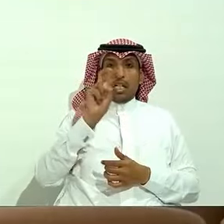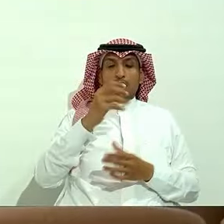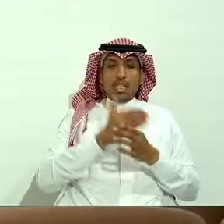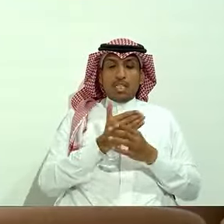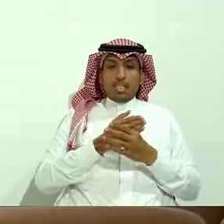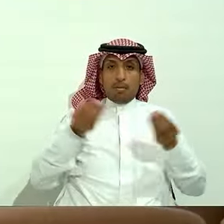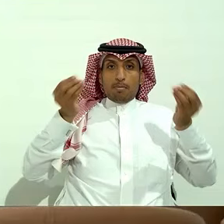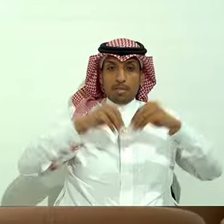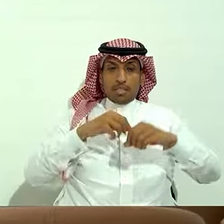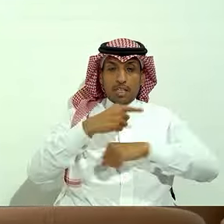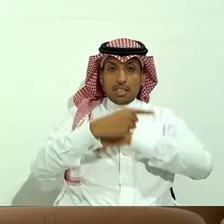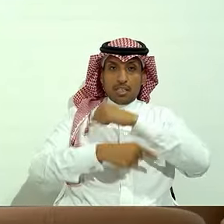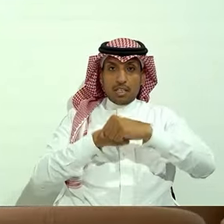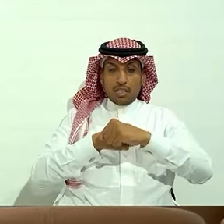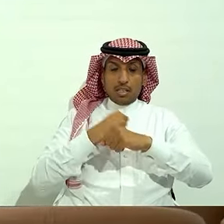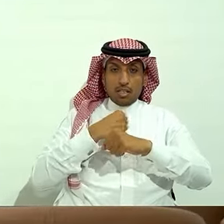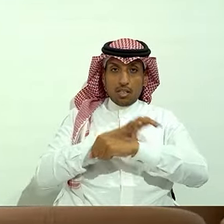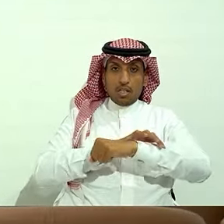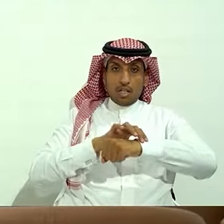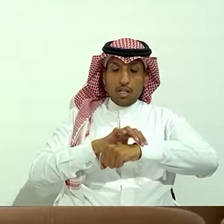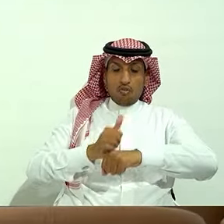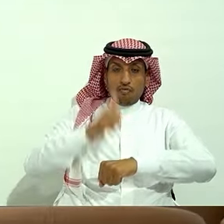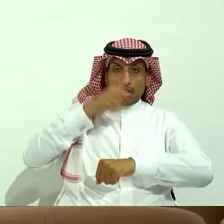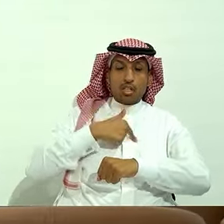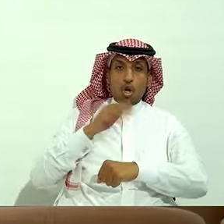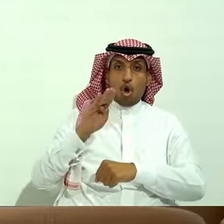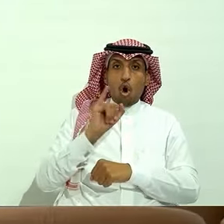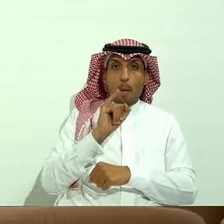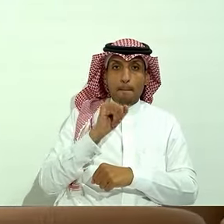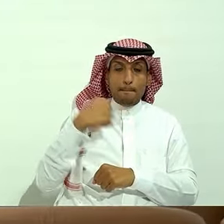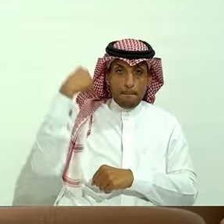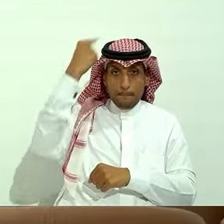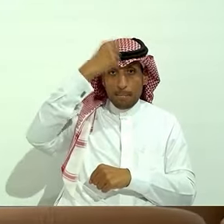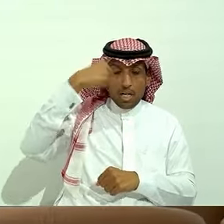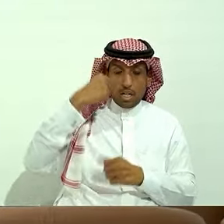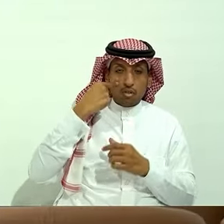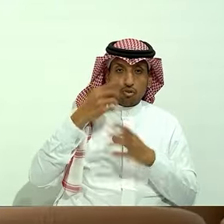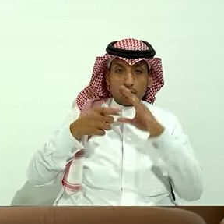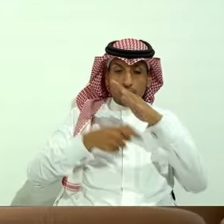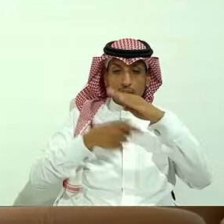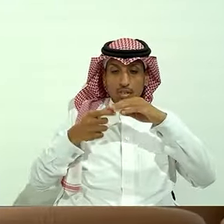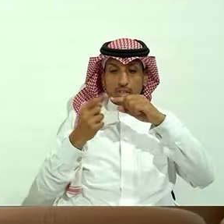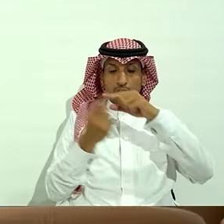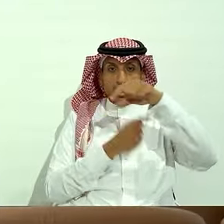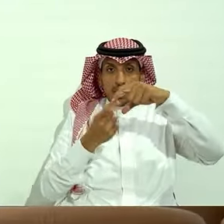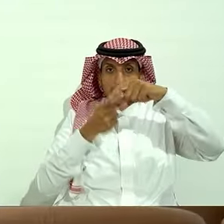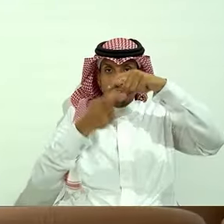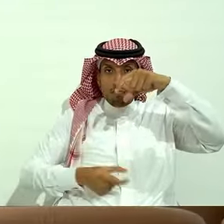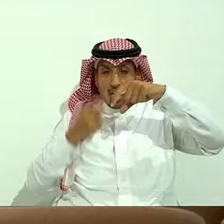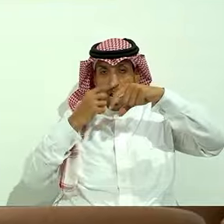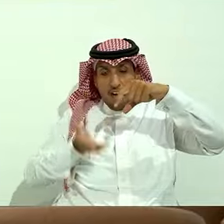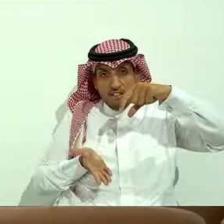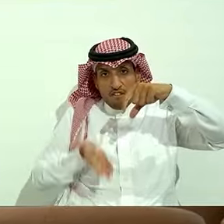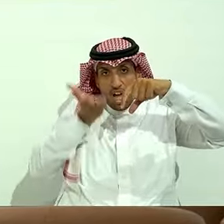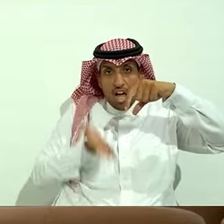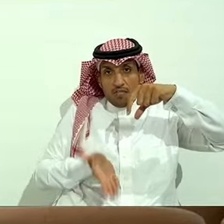على الرأس، لما ترفع الكم على الرأس ذيل الثوب يفضل في الأرض ما